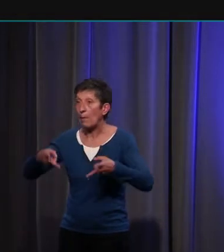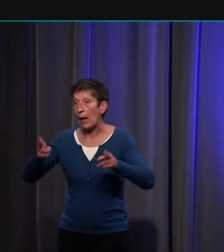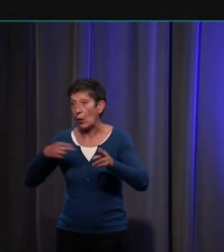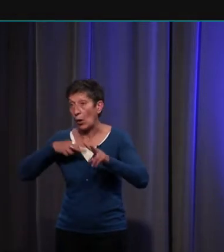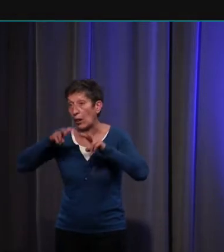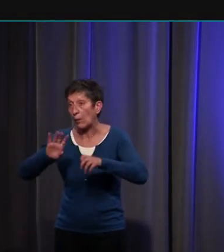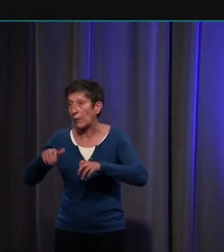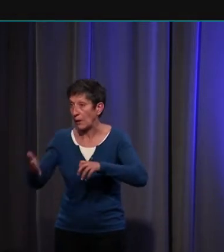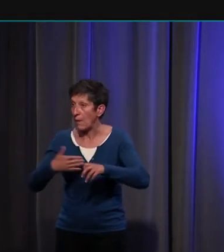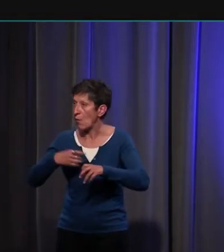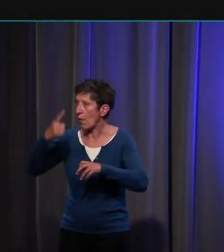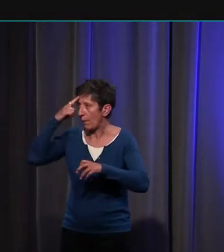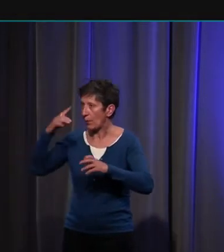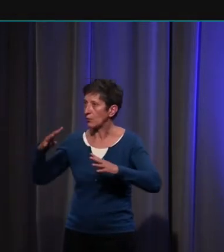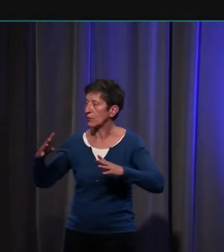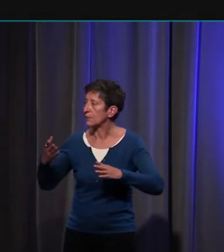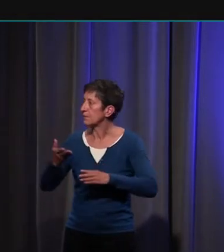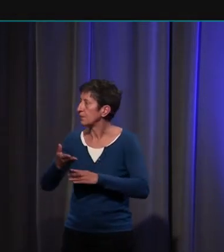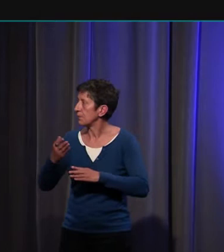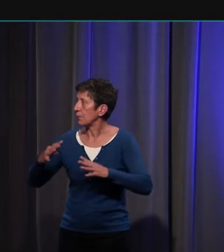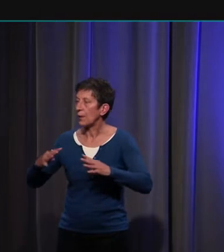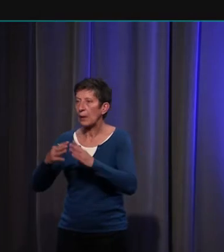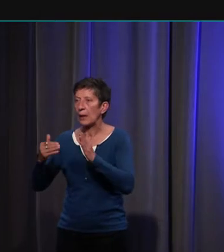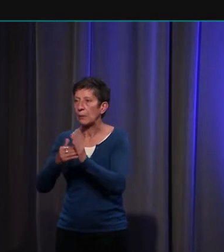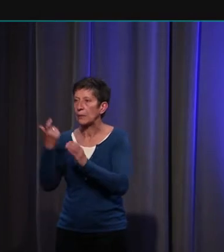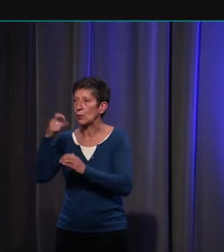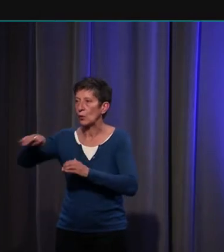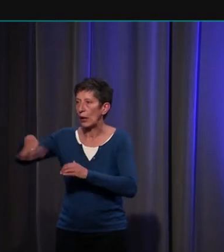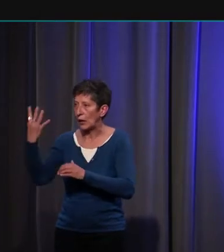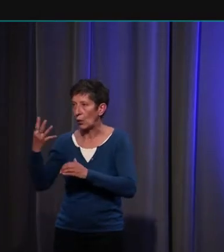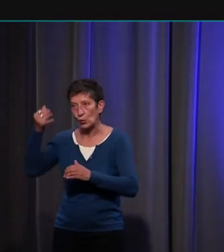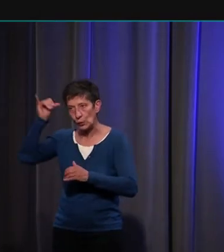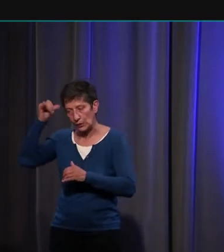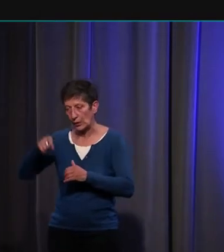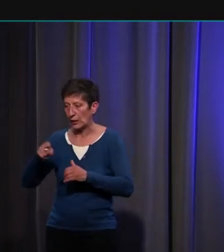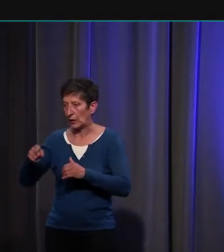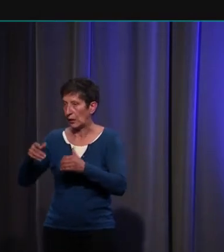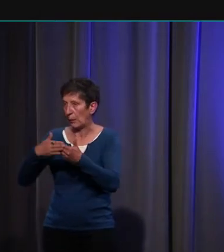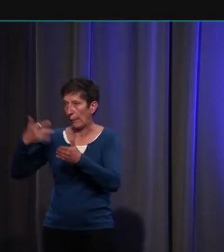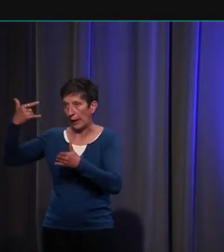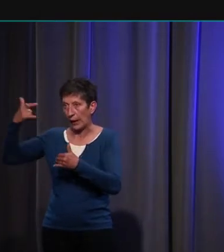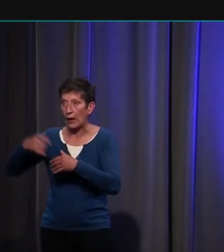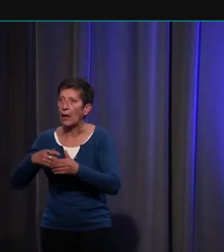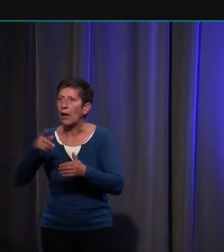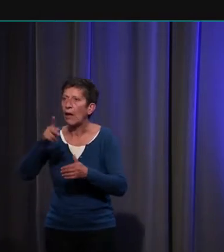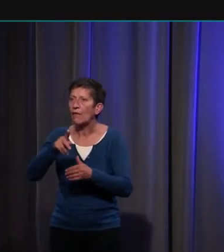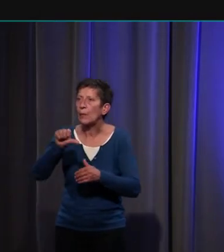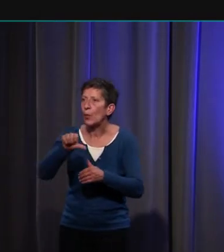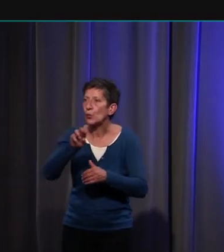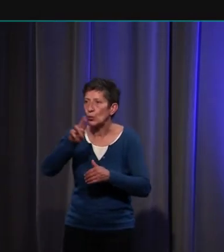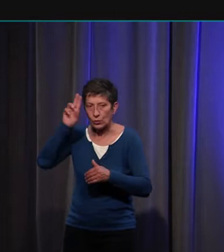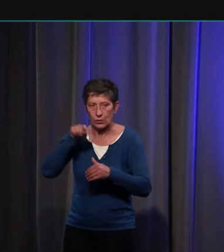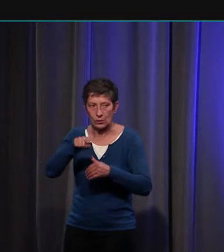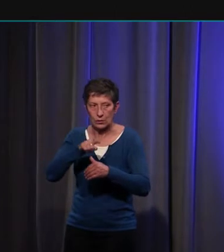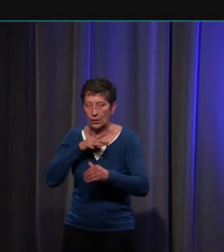tête ce qui s'est passé à la bataille de bouvines en 1214 en juillet 1214 près de lille philippe auguste avait avec lui un